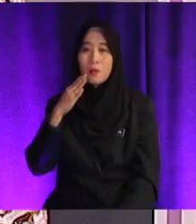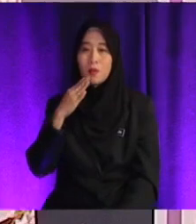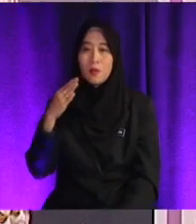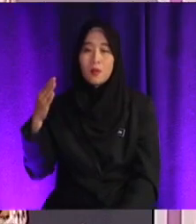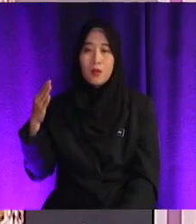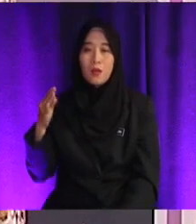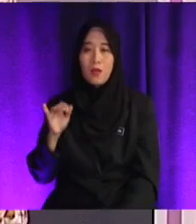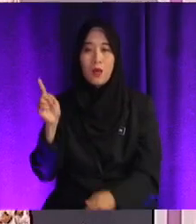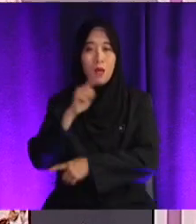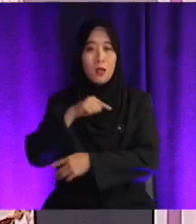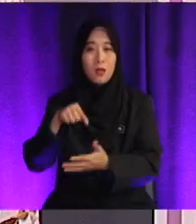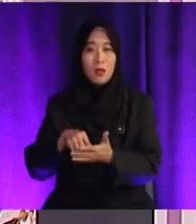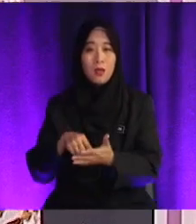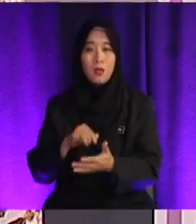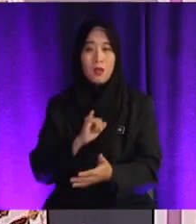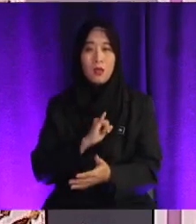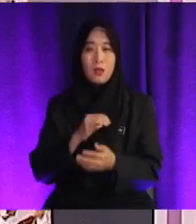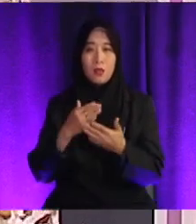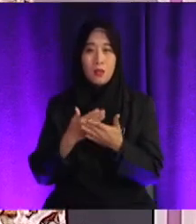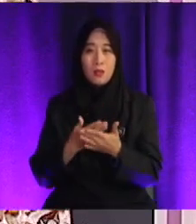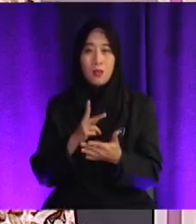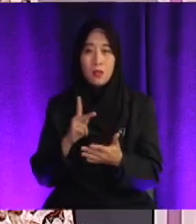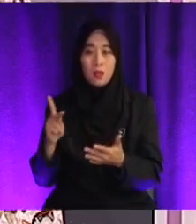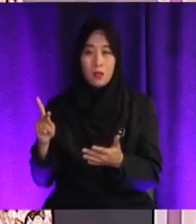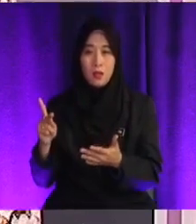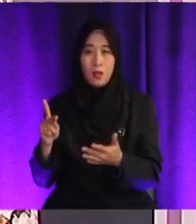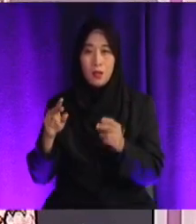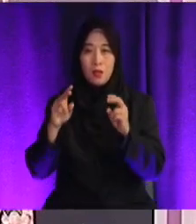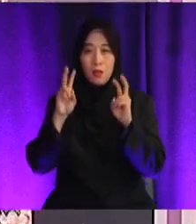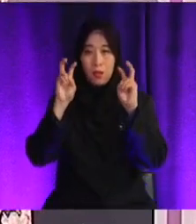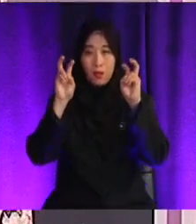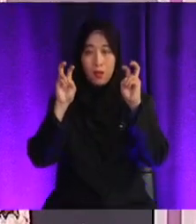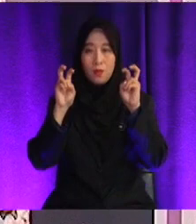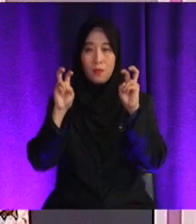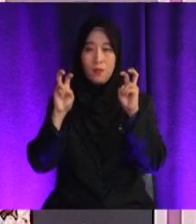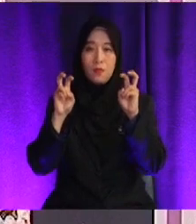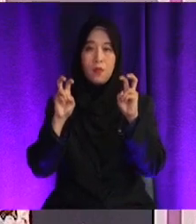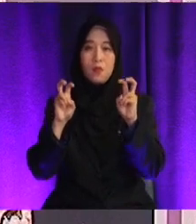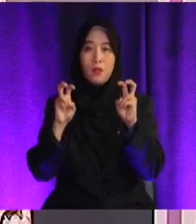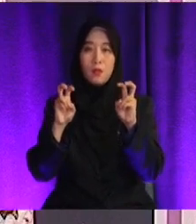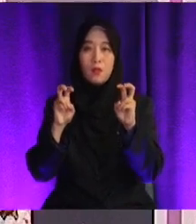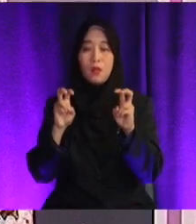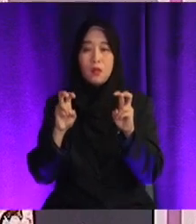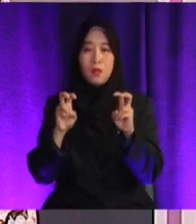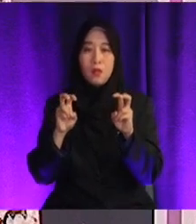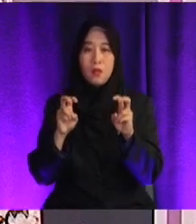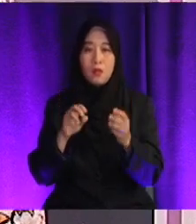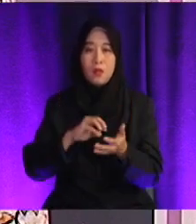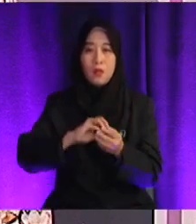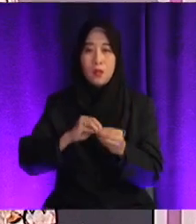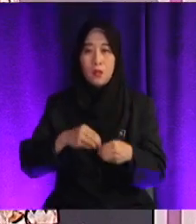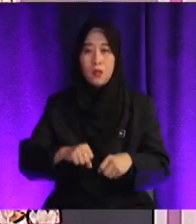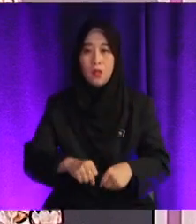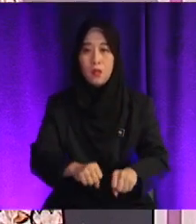akan sampaikan subjek saya, MPV menservis peralatan penyejukan dan penyamanan udara. Di mana tajuk yang saya